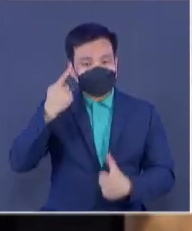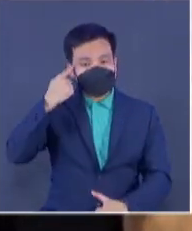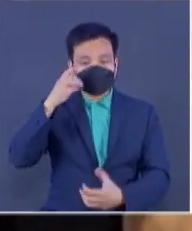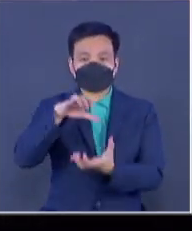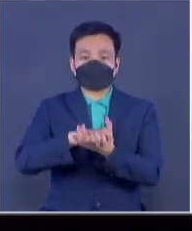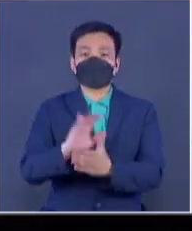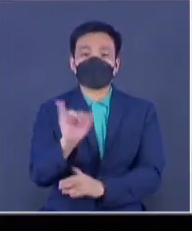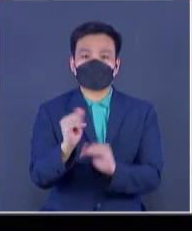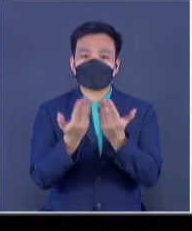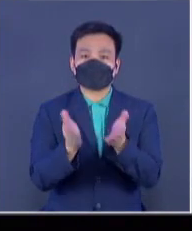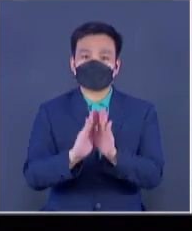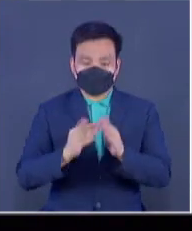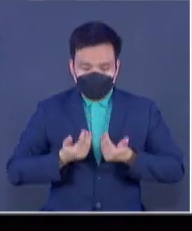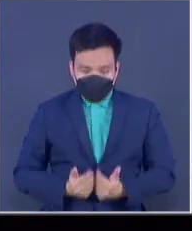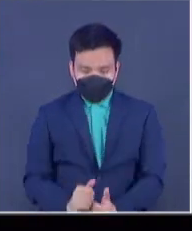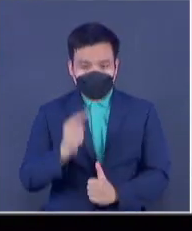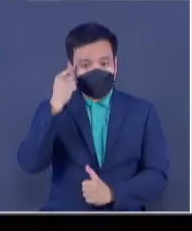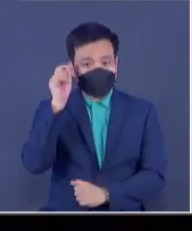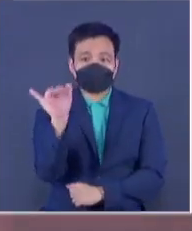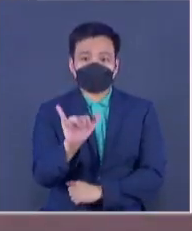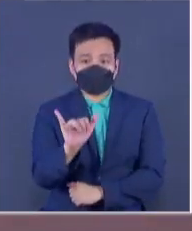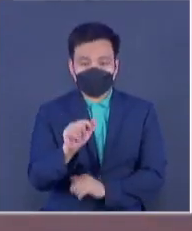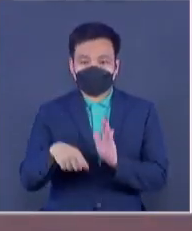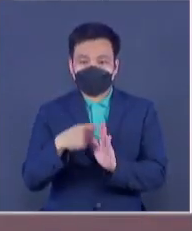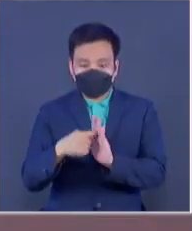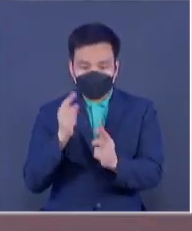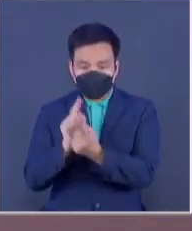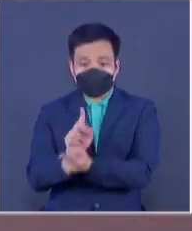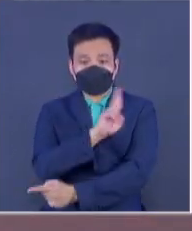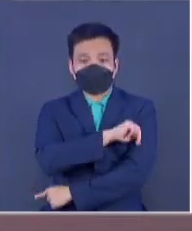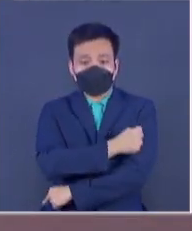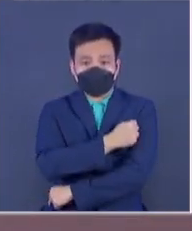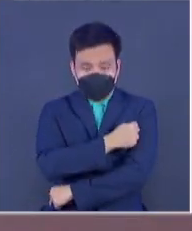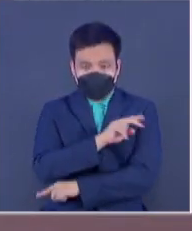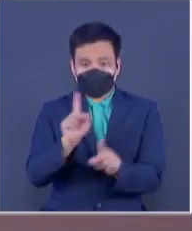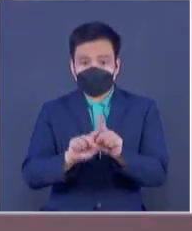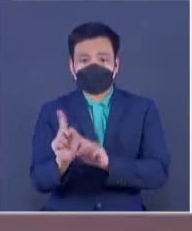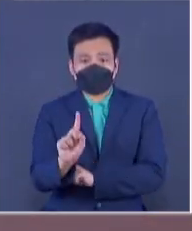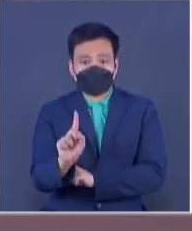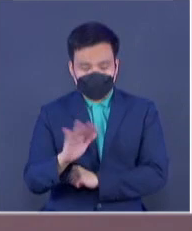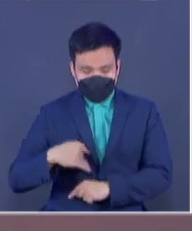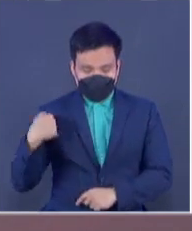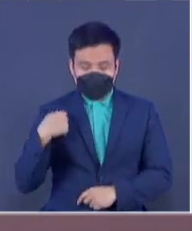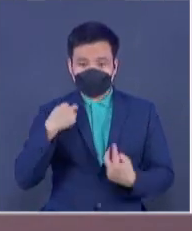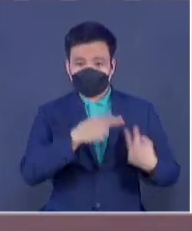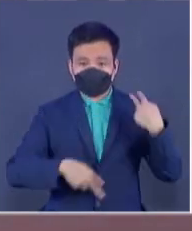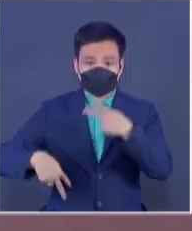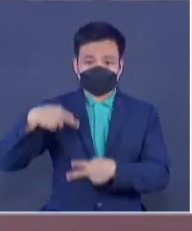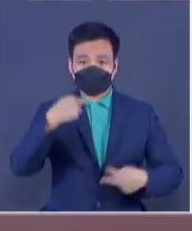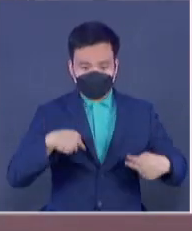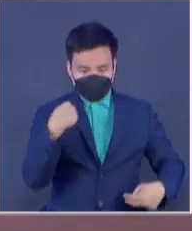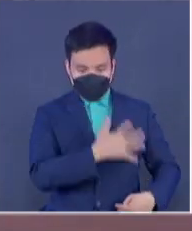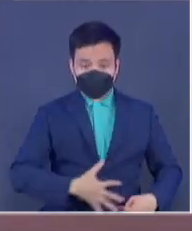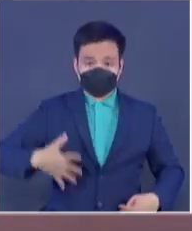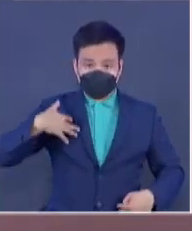เรื่องการมีครอบครัวแล้วก็มีลูกแต่อย่างใดเพียงแต่ที่ไปฝากขายเพราะว่าตัวของเธอนะคะได้ไปตรวจสุขภาพแล้วก็มองว่าเขาขาย